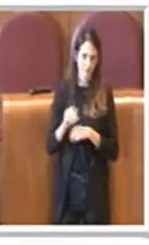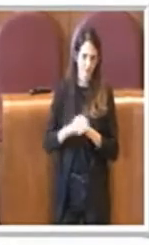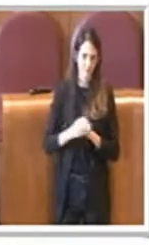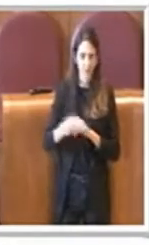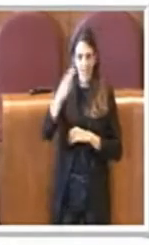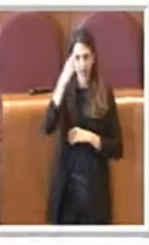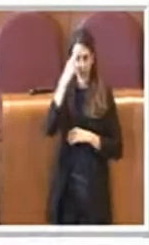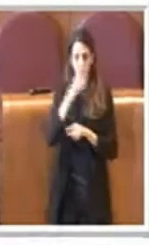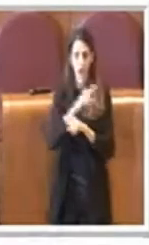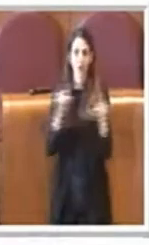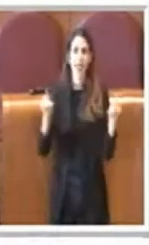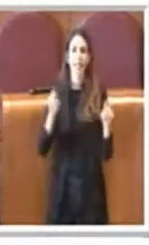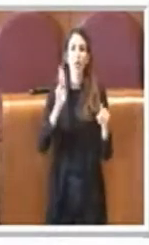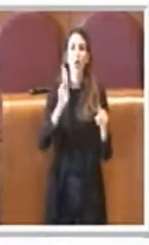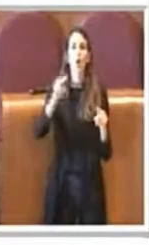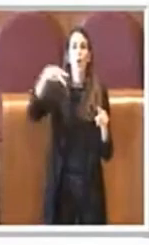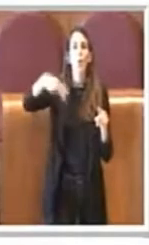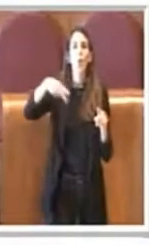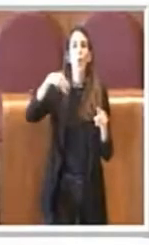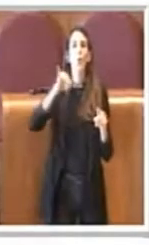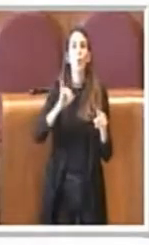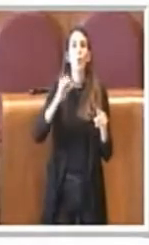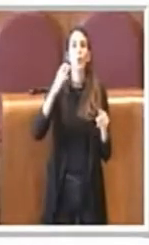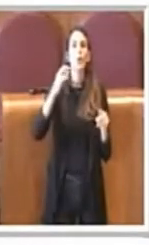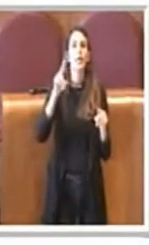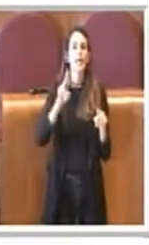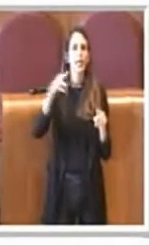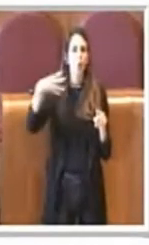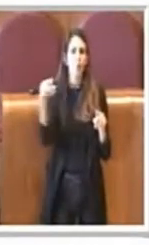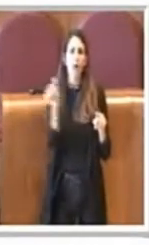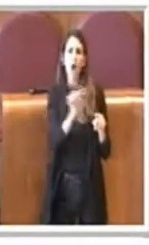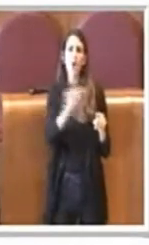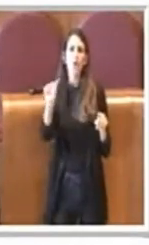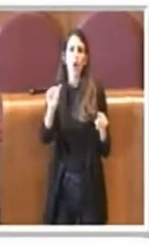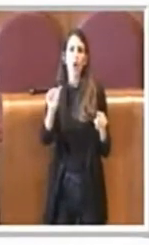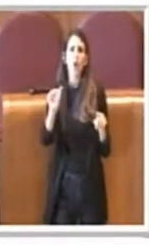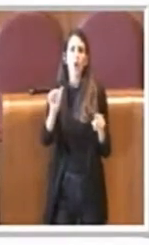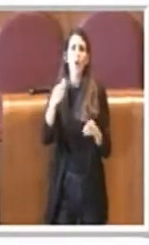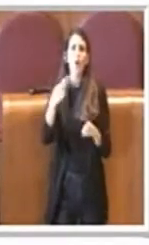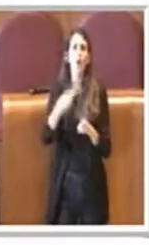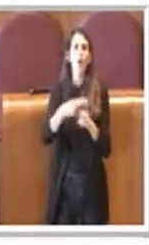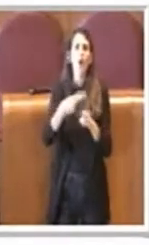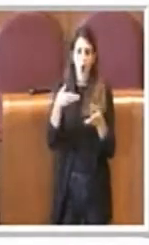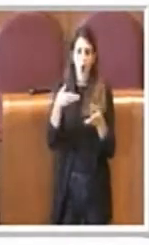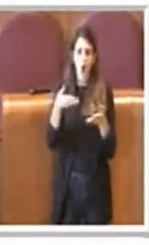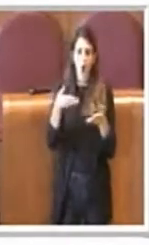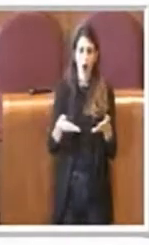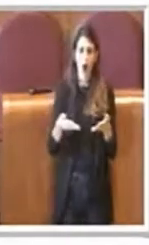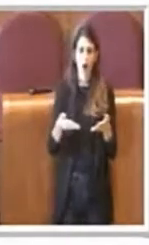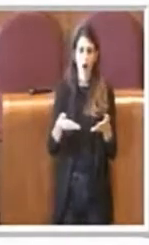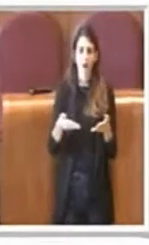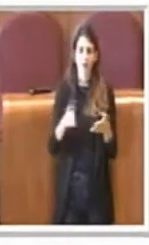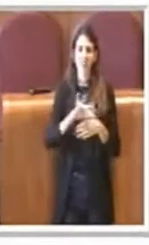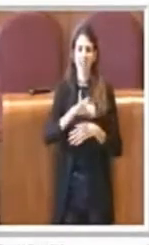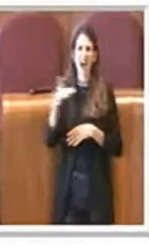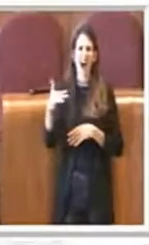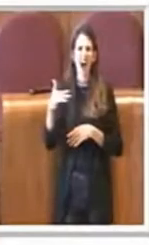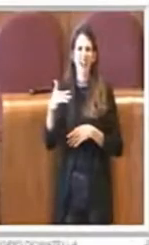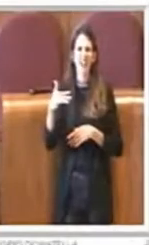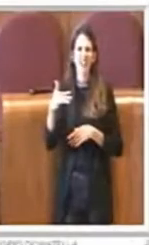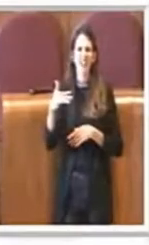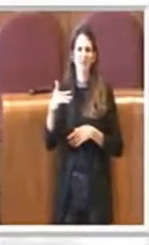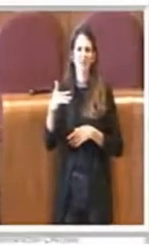un unicum che c'è solamente a Roma, neanche in nessun'altra città italiana, ben magari anche meno, diciamo così,